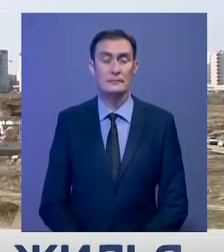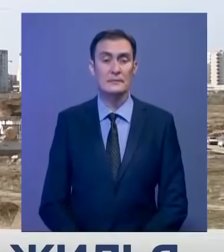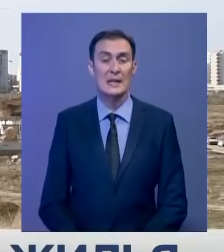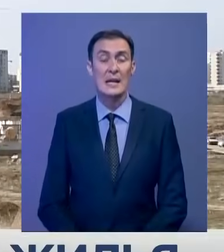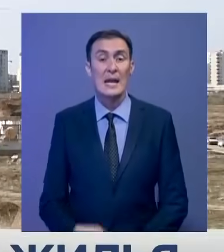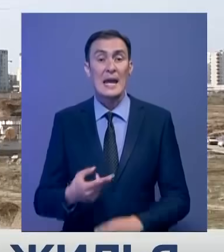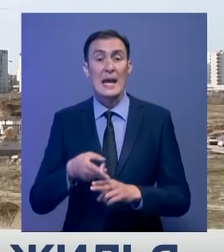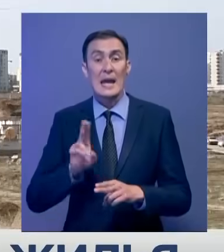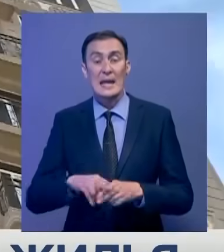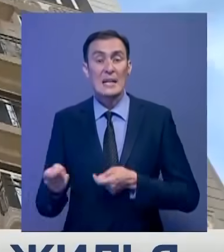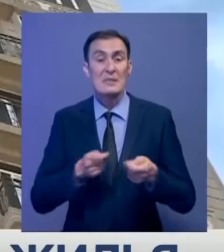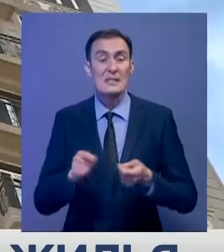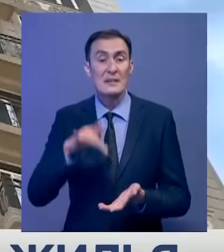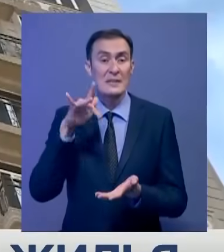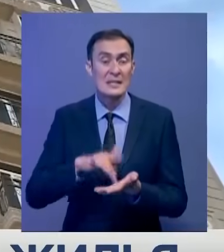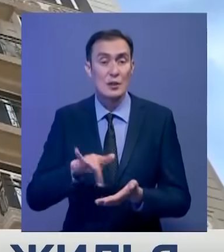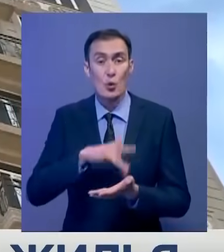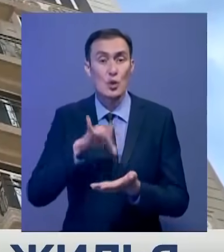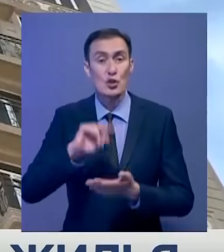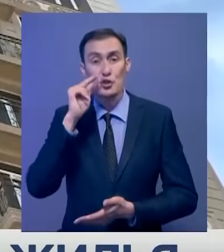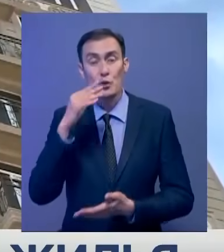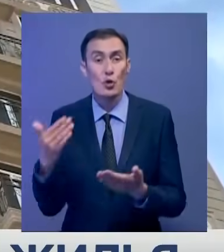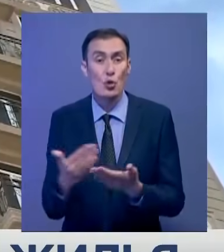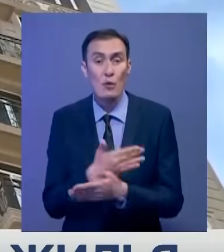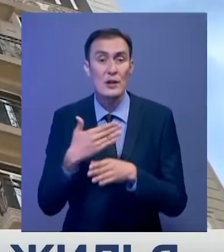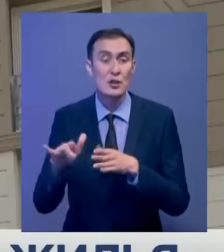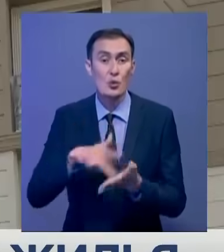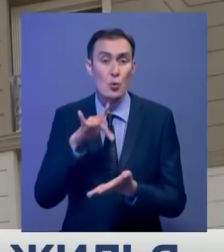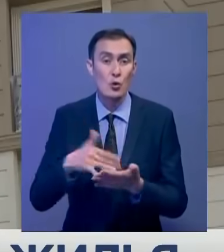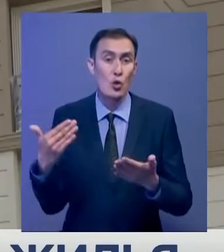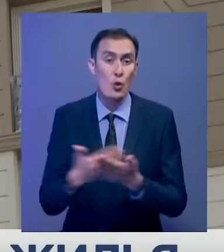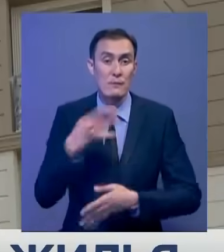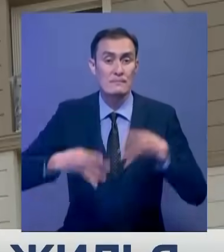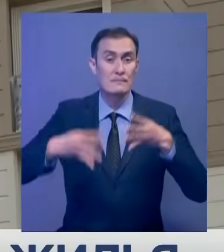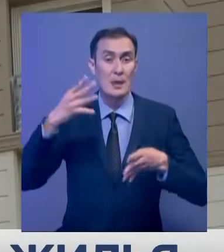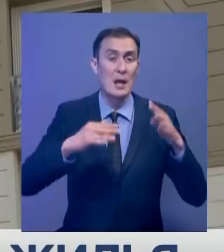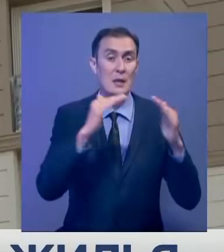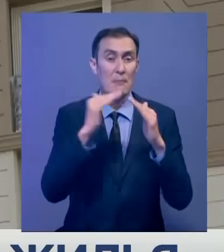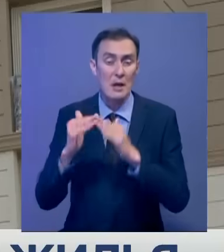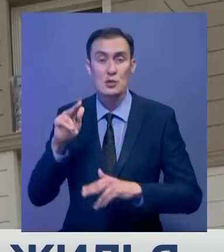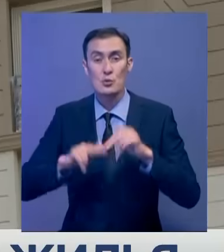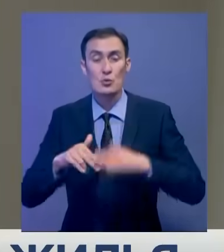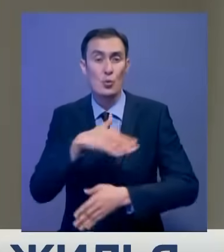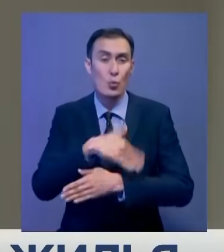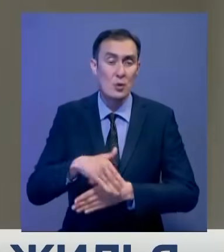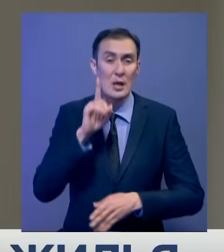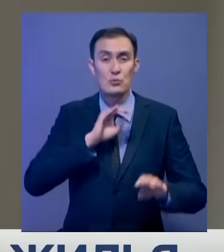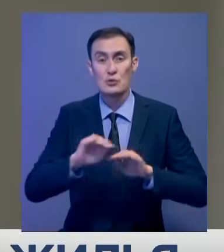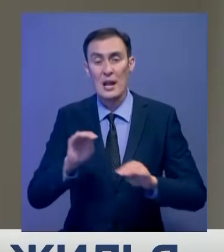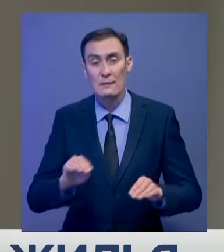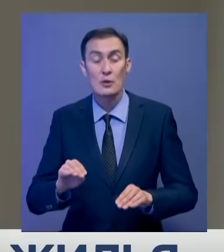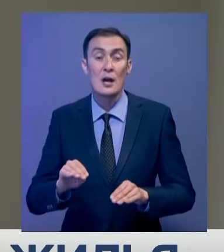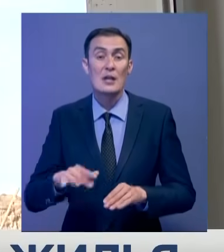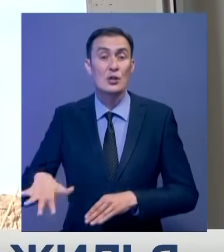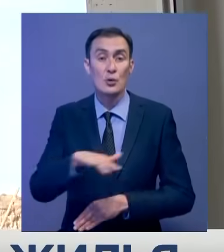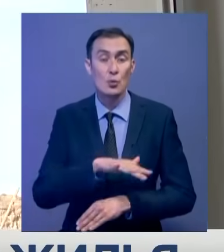Это административно-деловой центр Шымкента, новая часть города. Везде возвышаются новенькие дома, строители прокладывают улицы, обустраивают